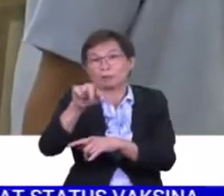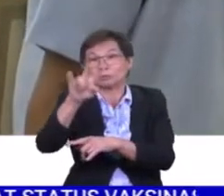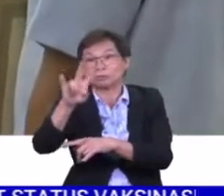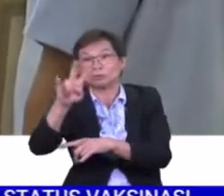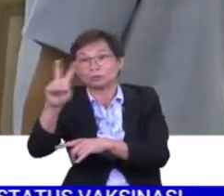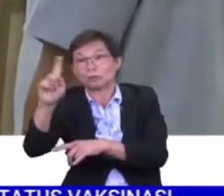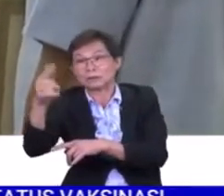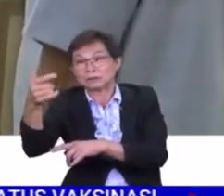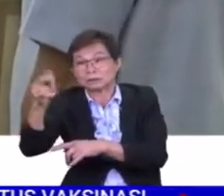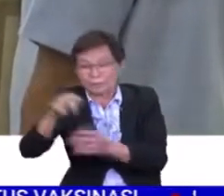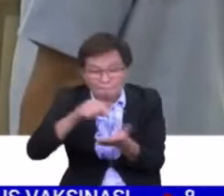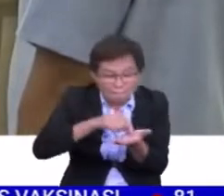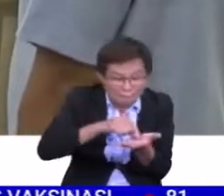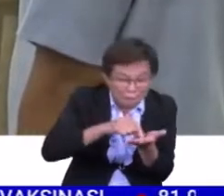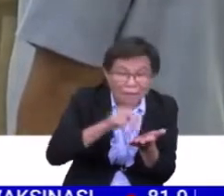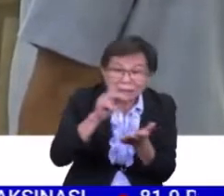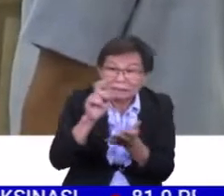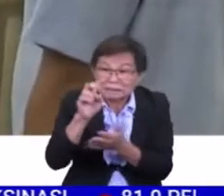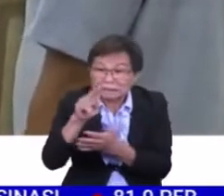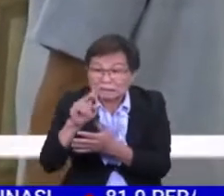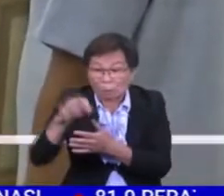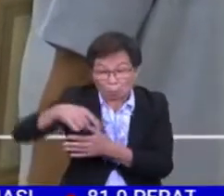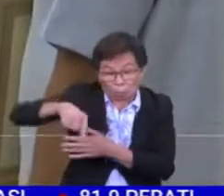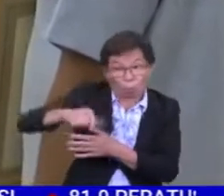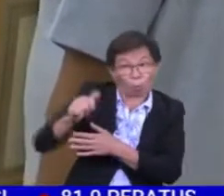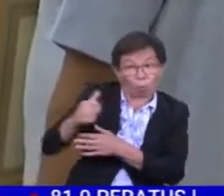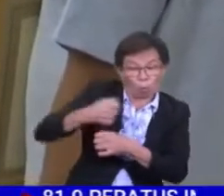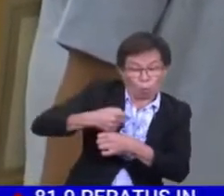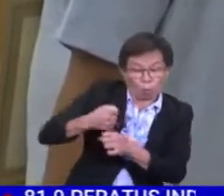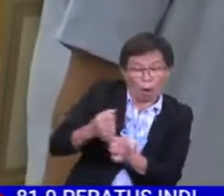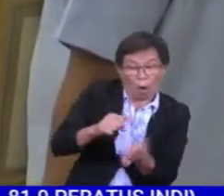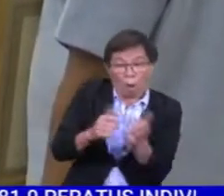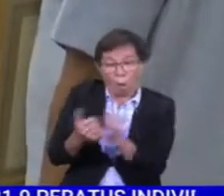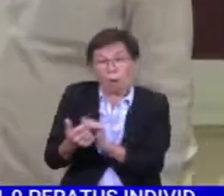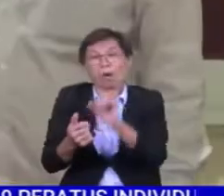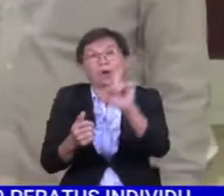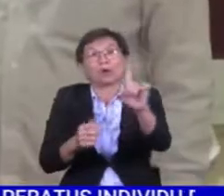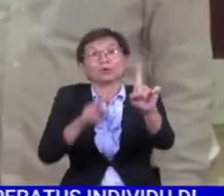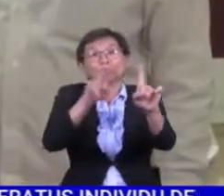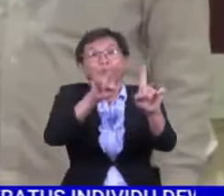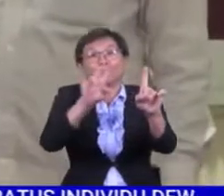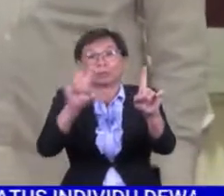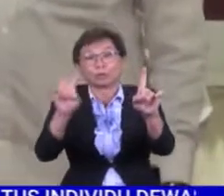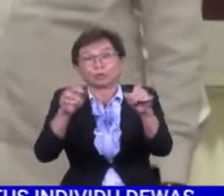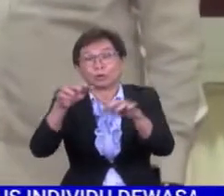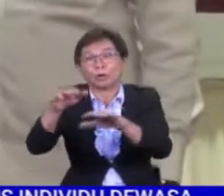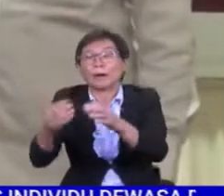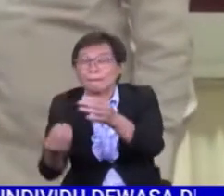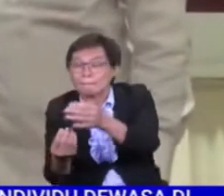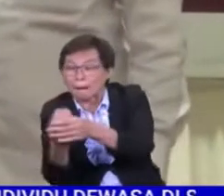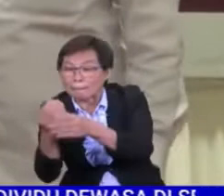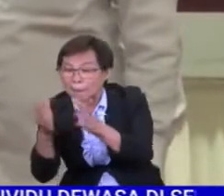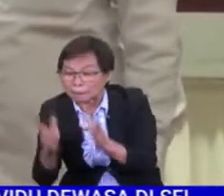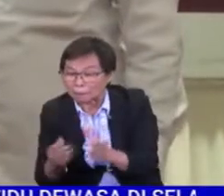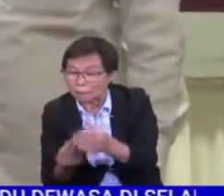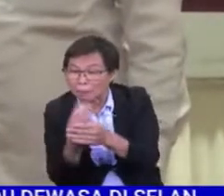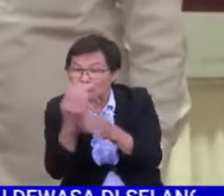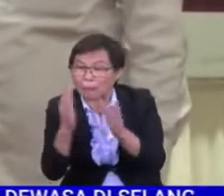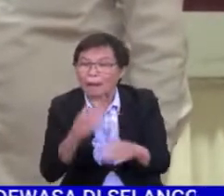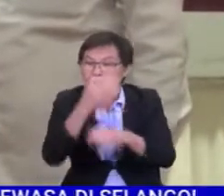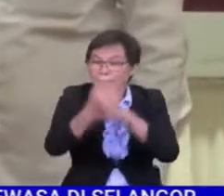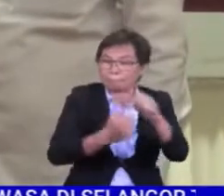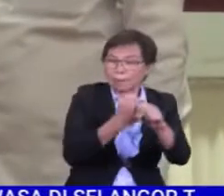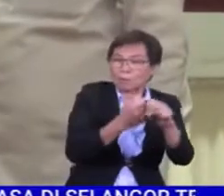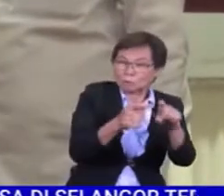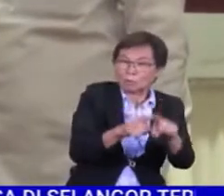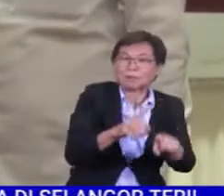54.72 tan biji benih kenaf berkualiti dihasilkan oleh 127 penanam yang sama pada tahun sama. Beliau